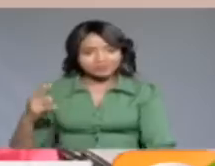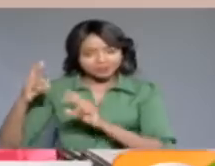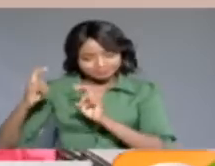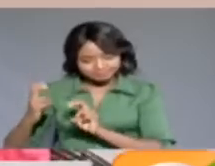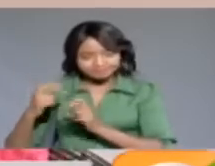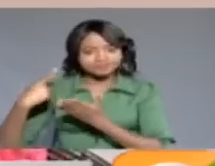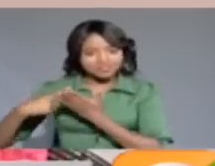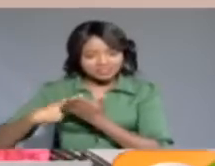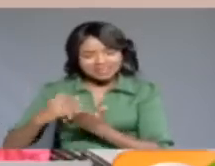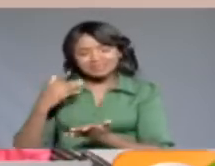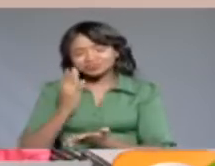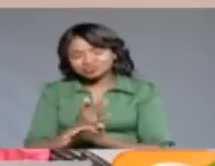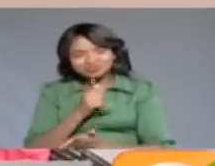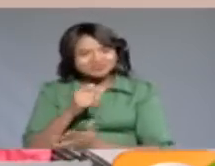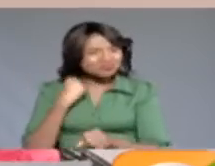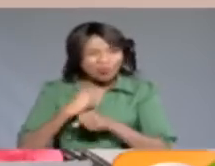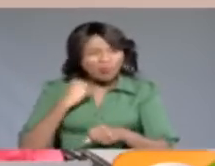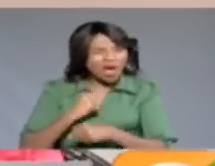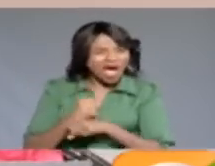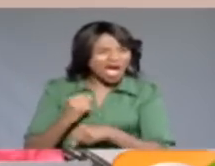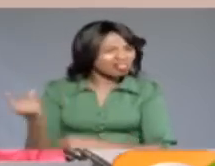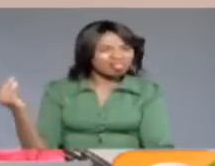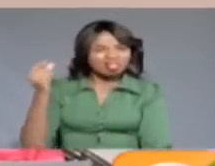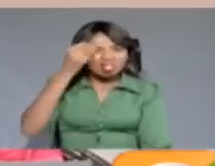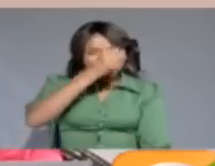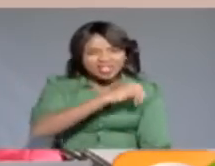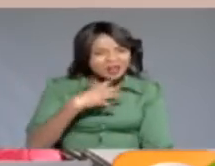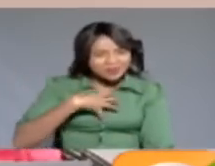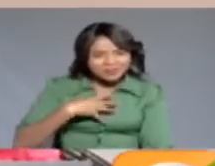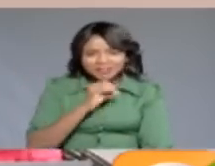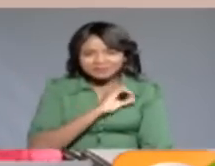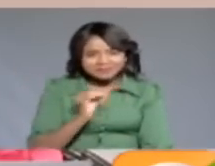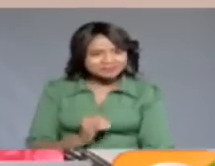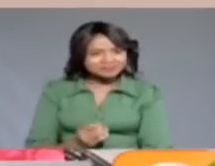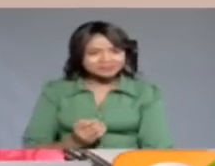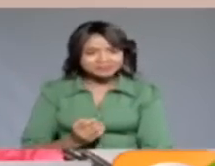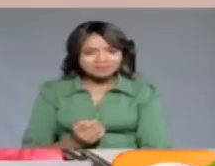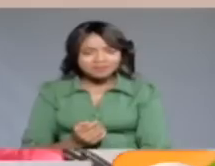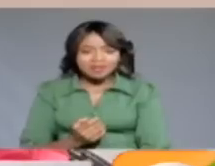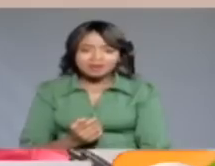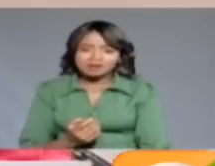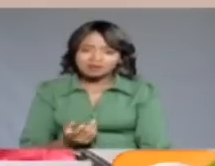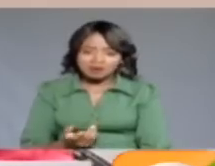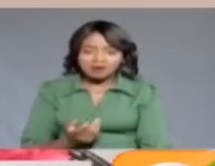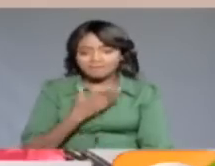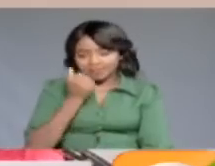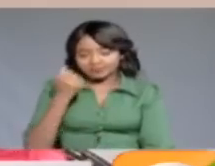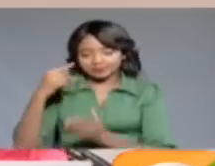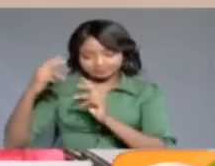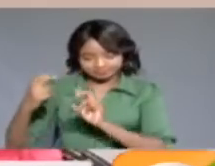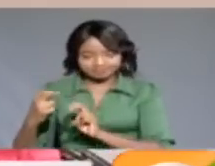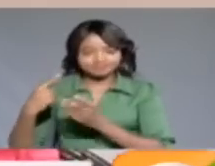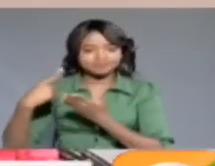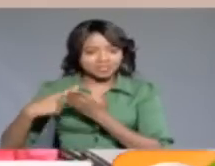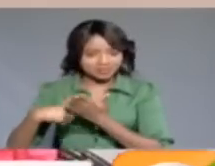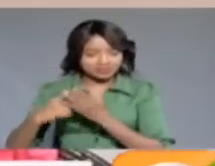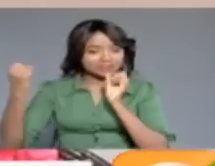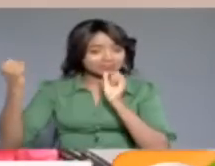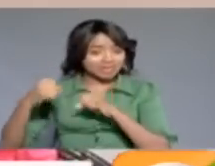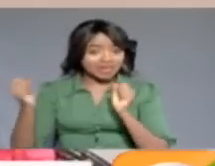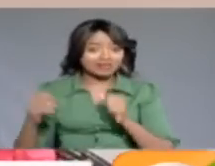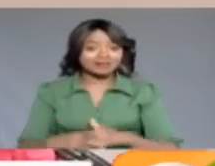kazi haina mapumziko. Lakini kama ina mapumziko ama kama kuna lolote zaidi, ni vyema wakae waongee.